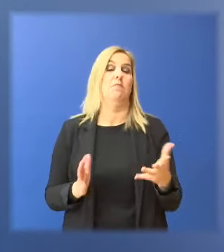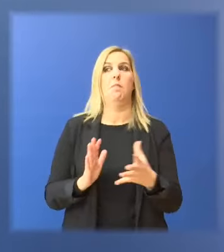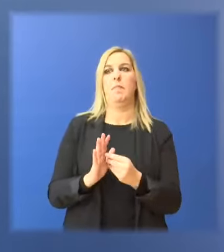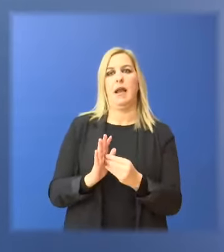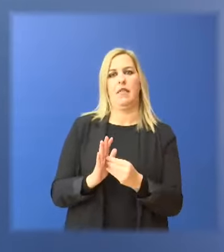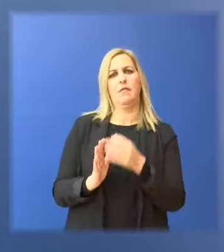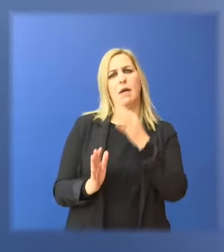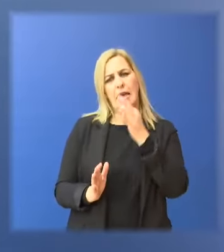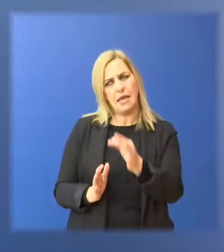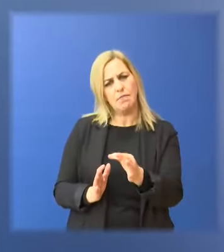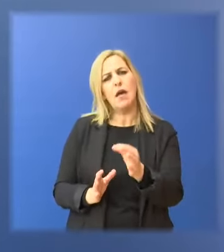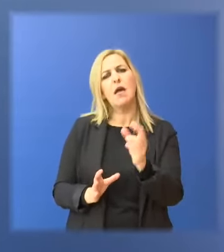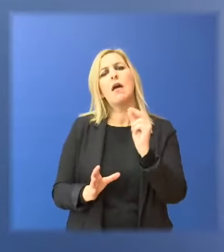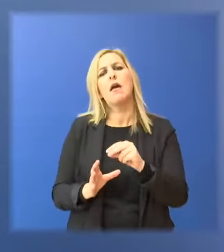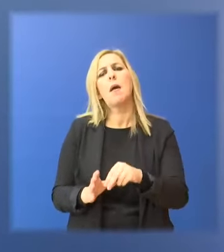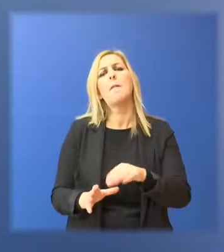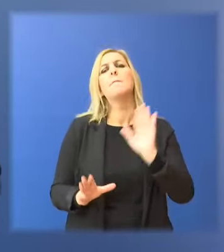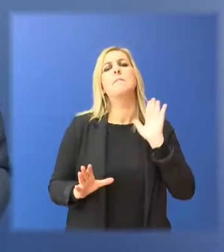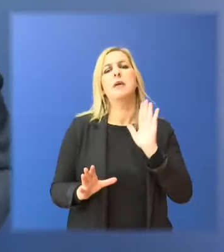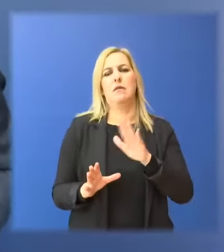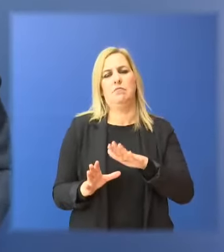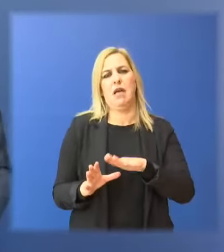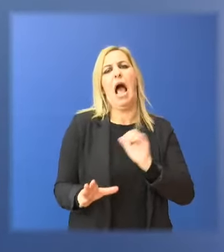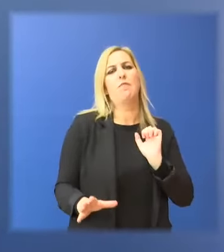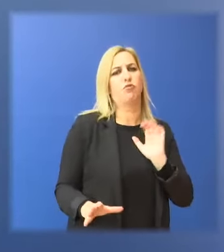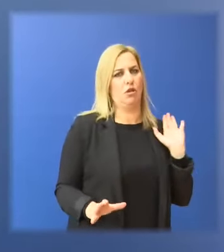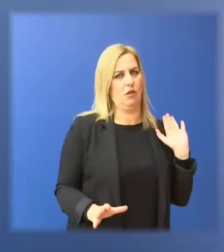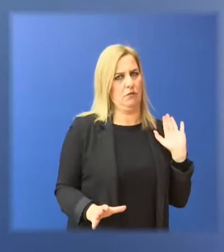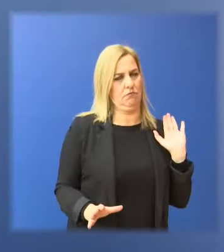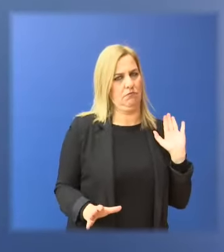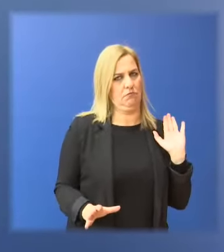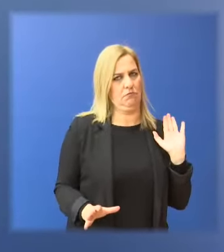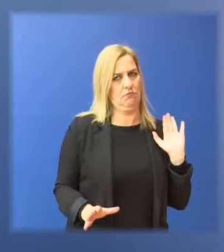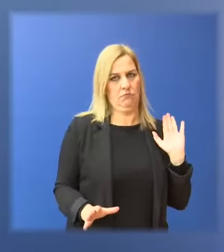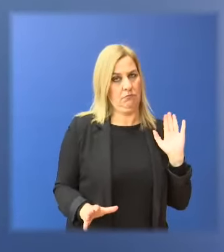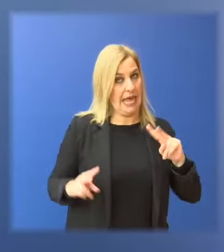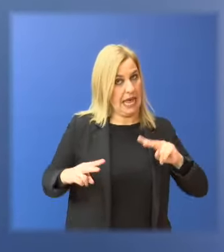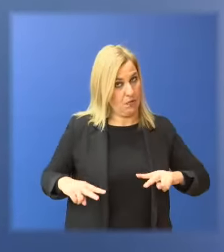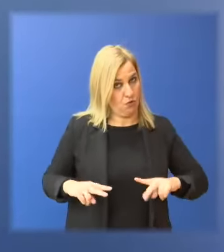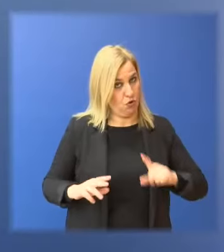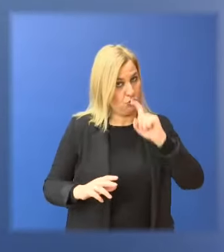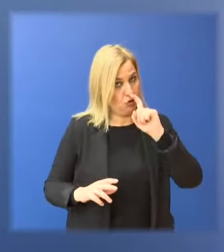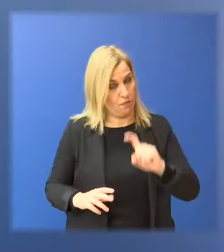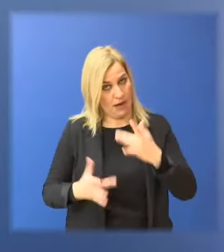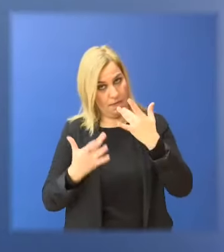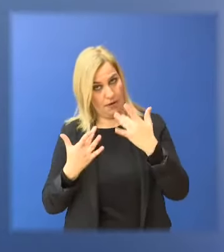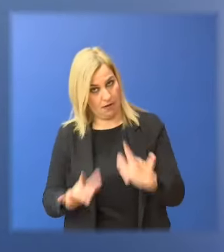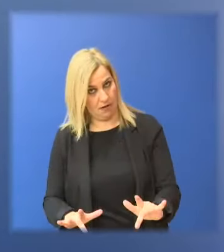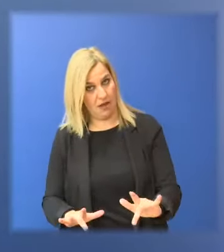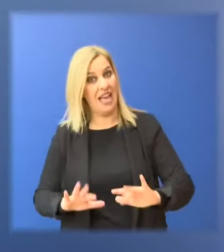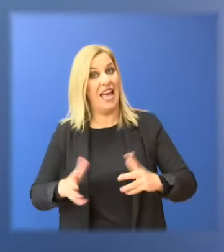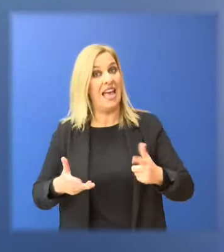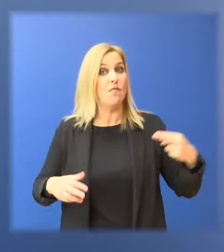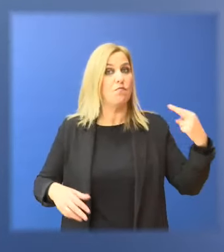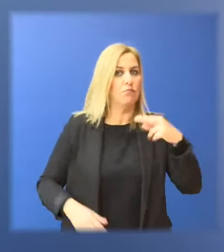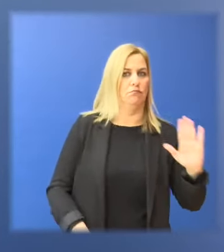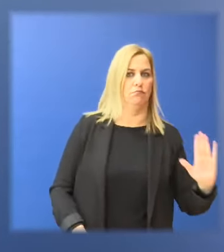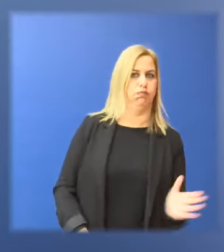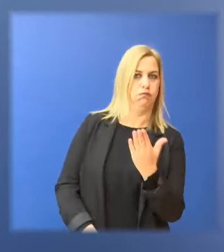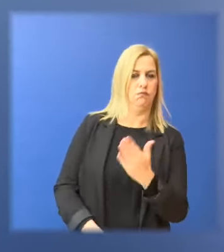για αποχή, σε εισαγωγικά ή χωρίς, πρέπει να παραιτηθεί ή θα αποπεμφθεί?